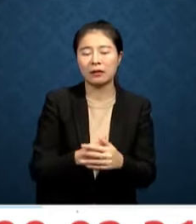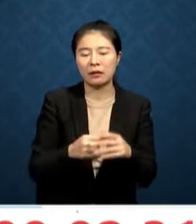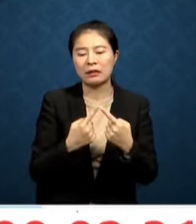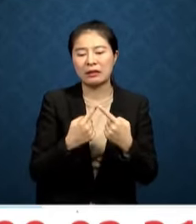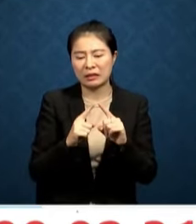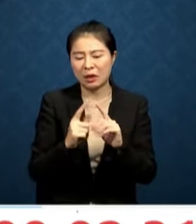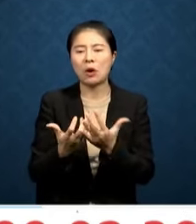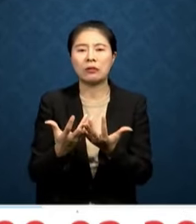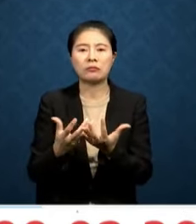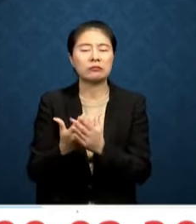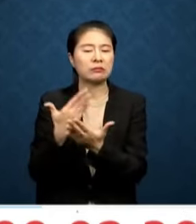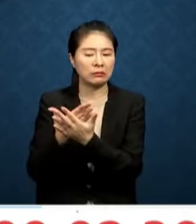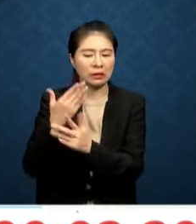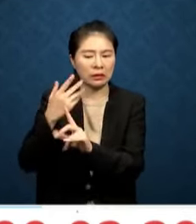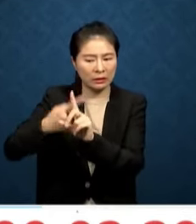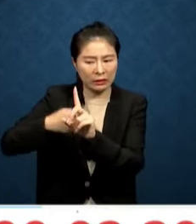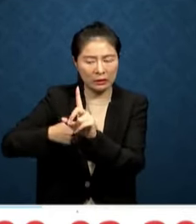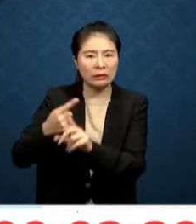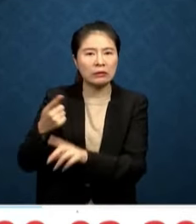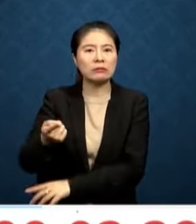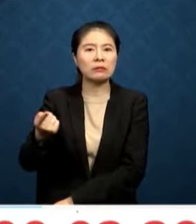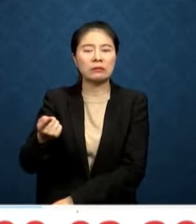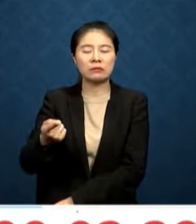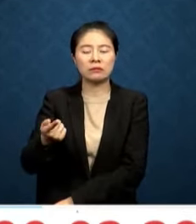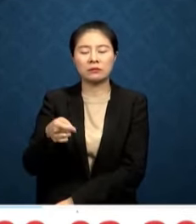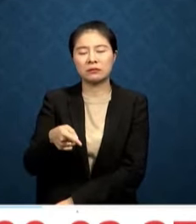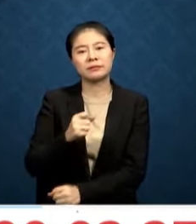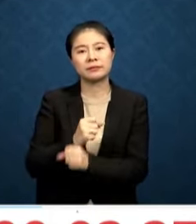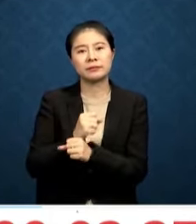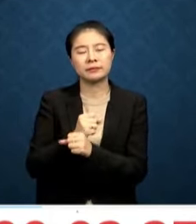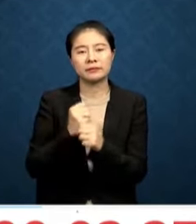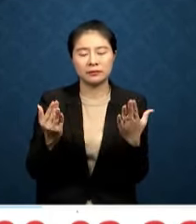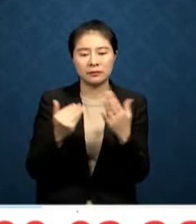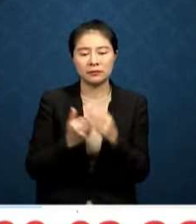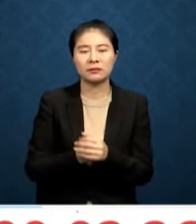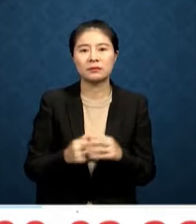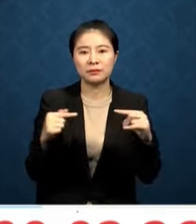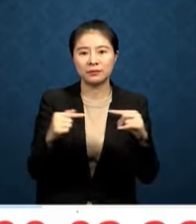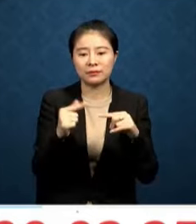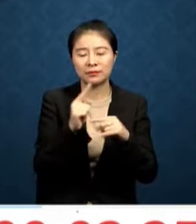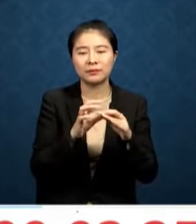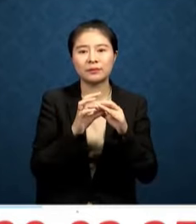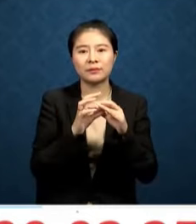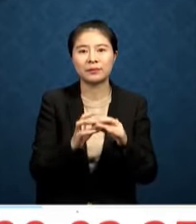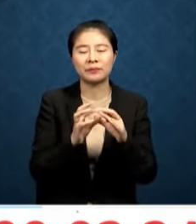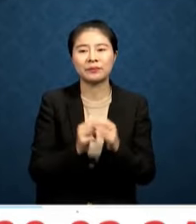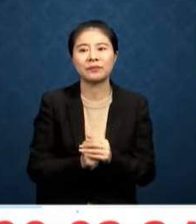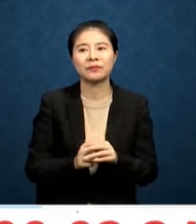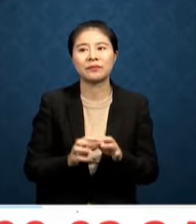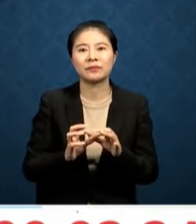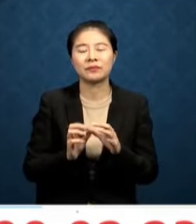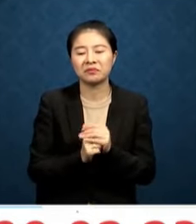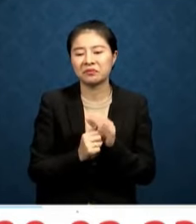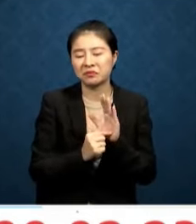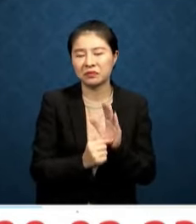เราจะทำอย่างไรเราจะอั้นไว้เพียงเท่านี้แล้วสิ่งที่เคยมีการนำเส